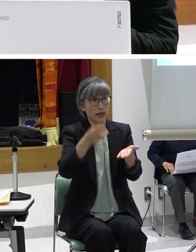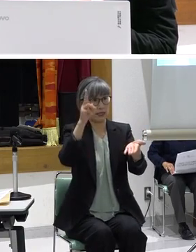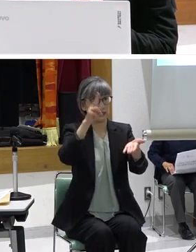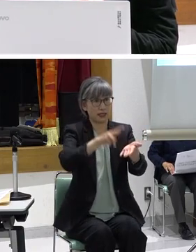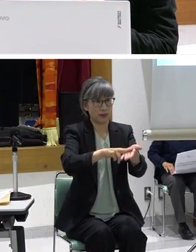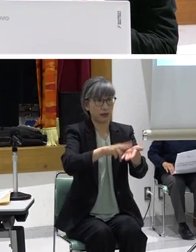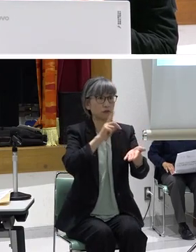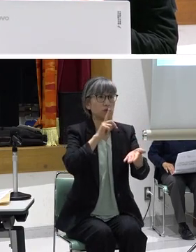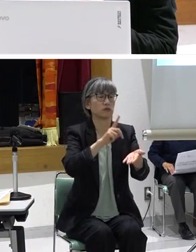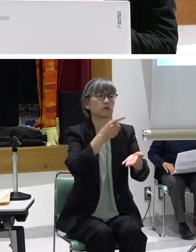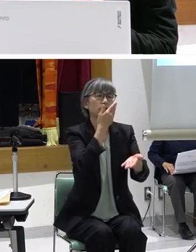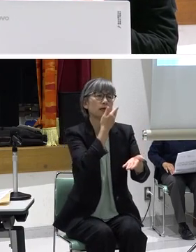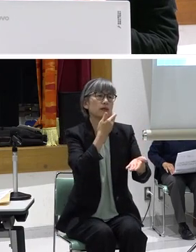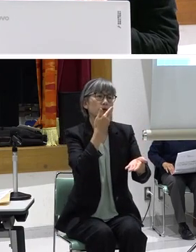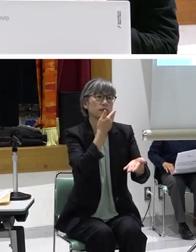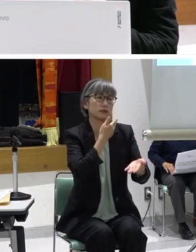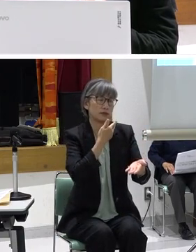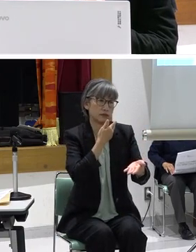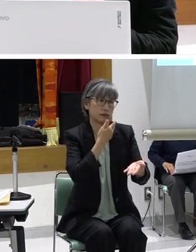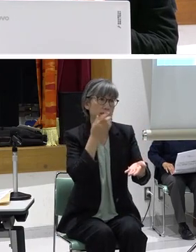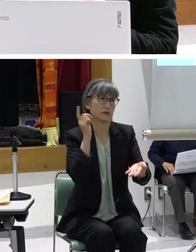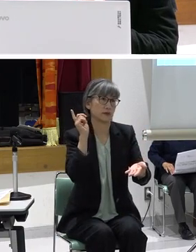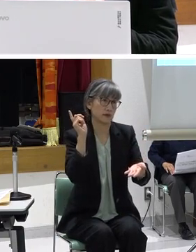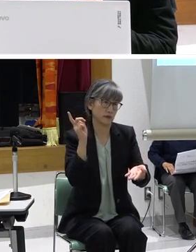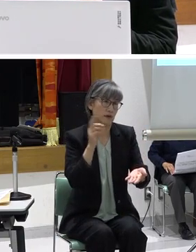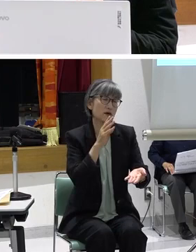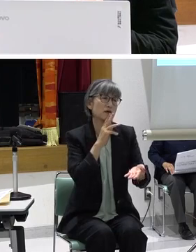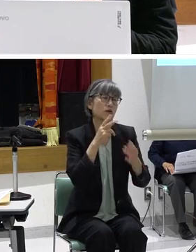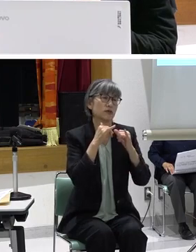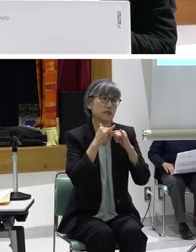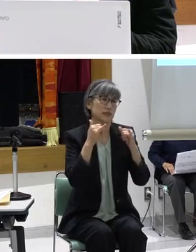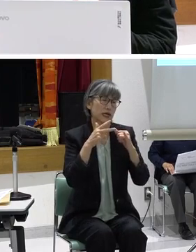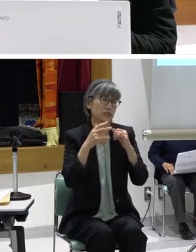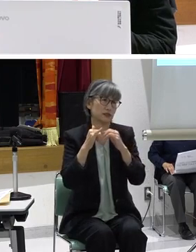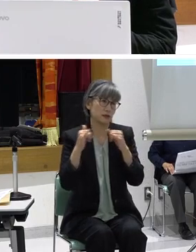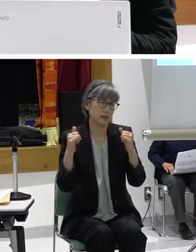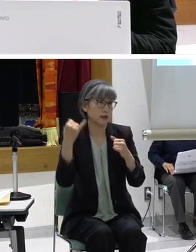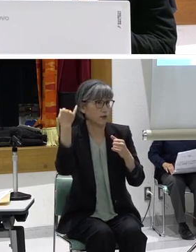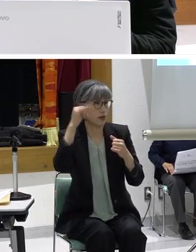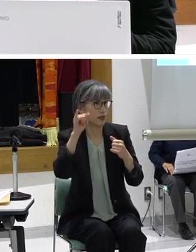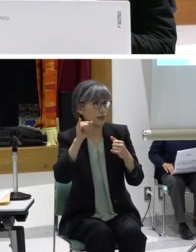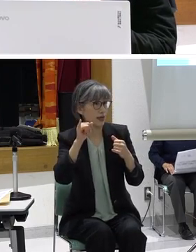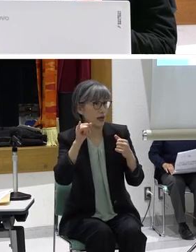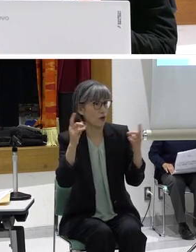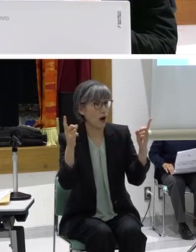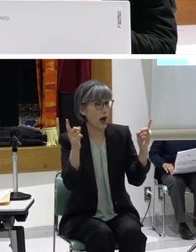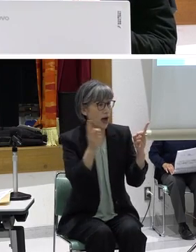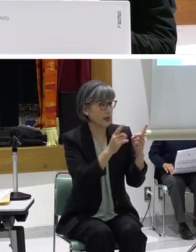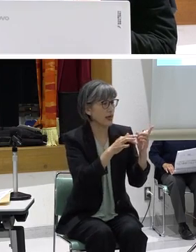どんなことが書いてるかというと、当事者市民の意見を反映した UD のま